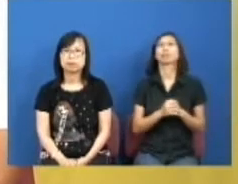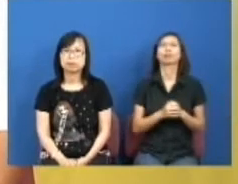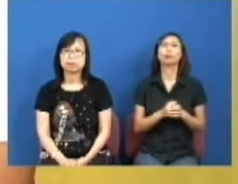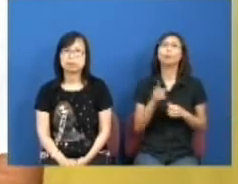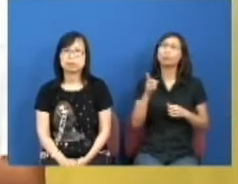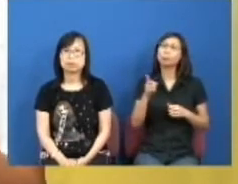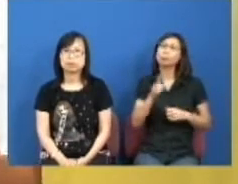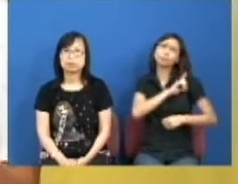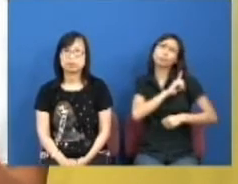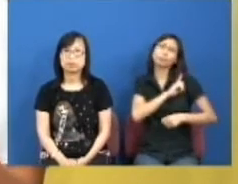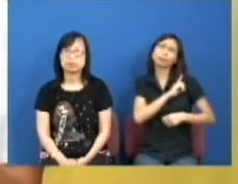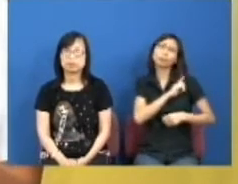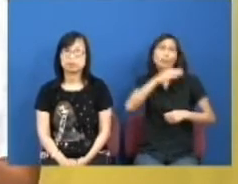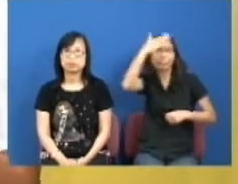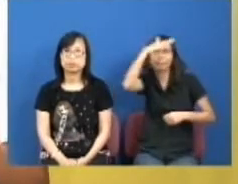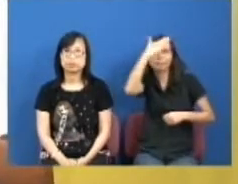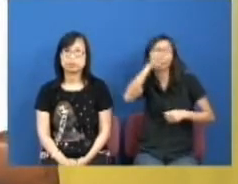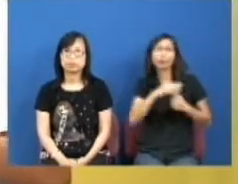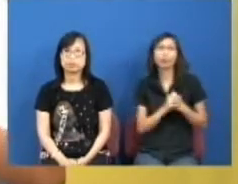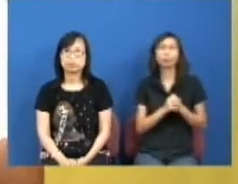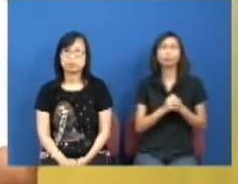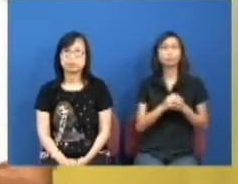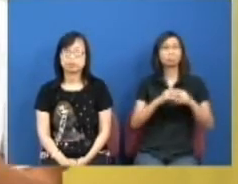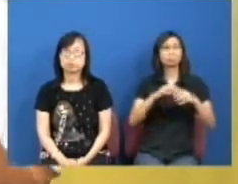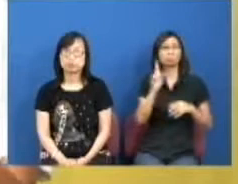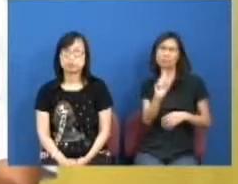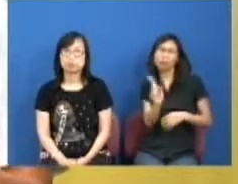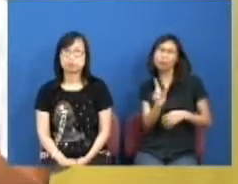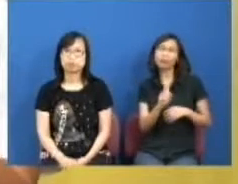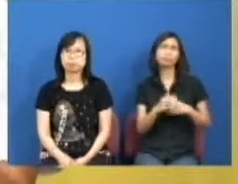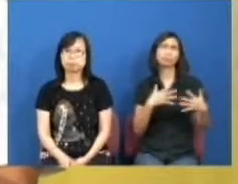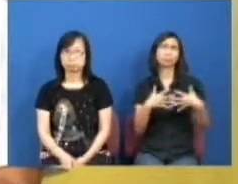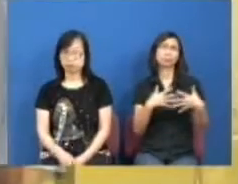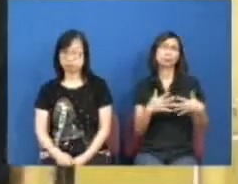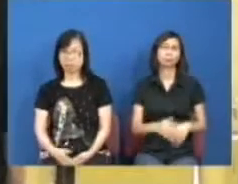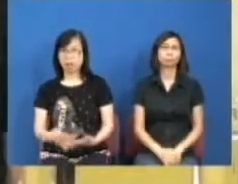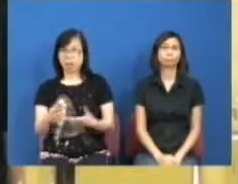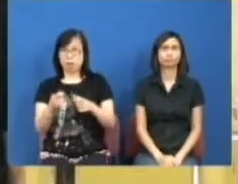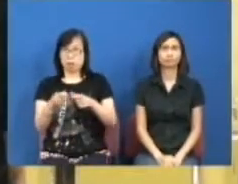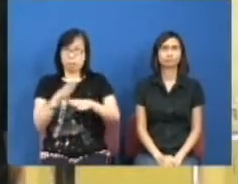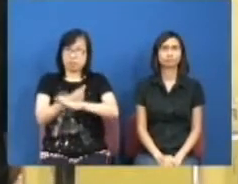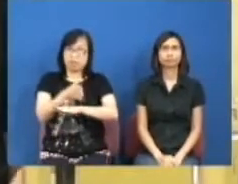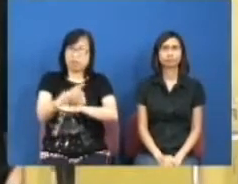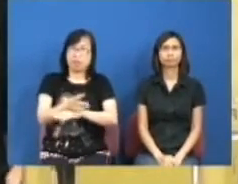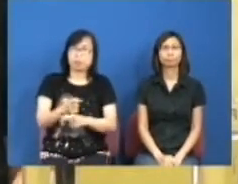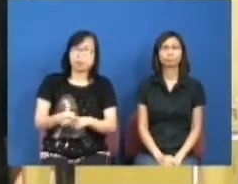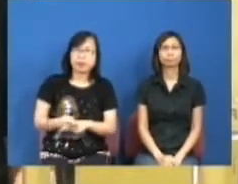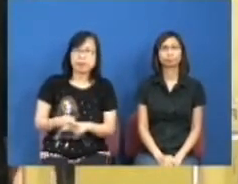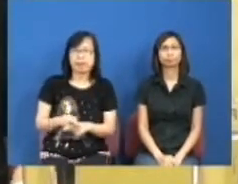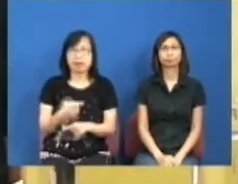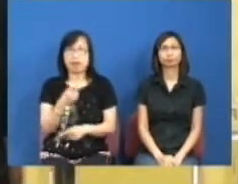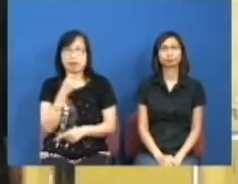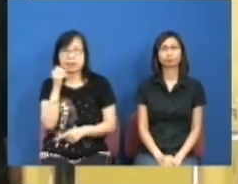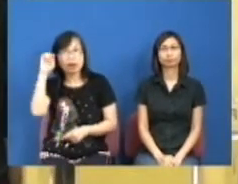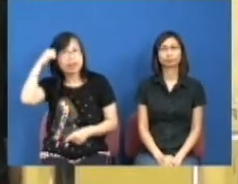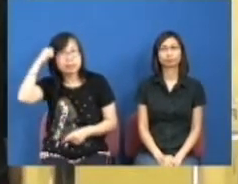喺你自己的理解裏面究竟是一嚿咩嘢咧？ 公民社會咧就其實係一個我哋話研